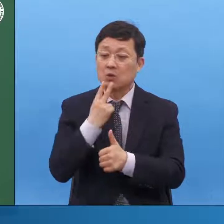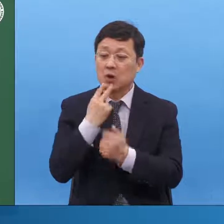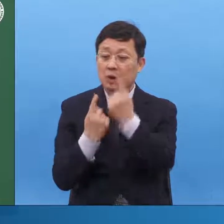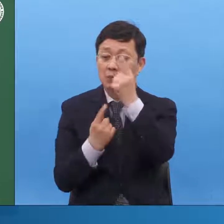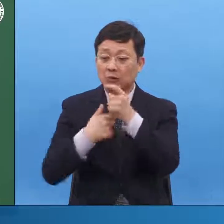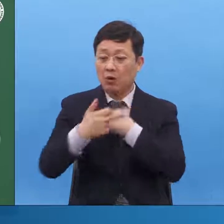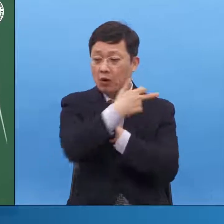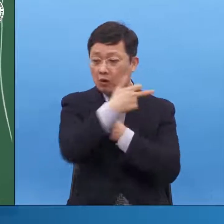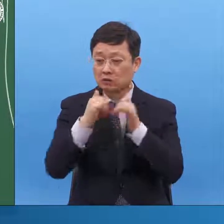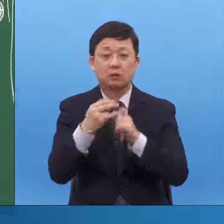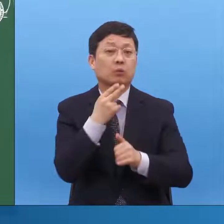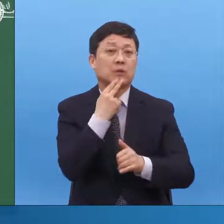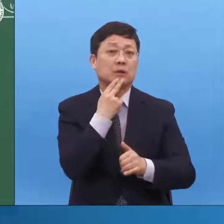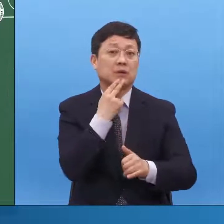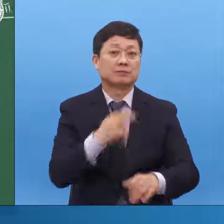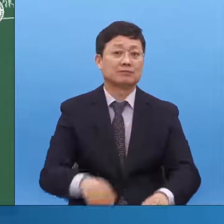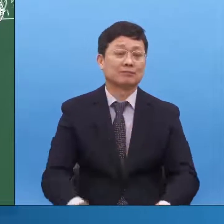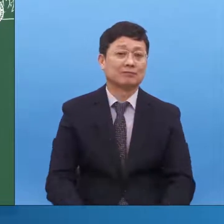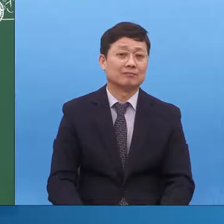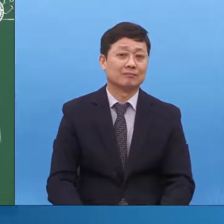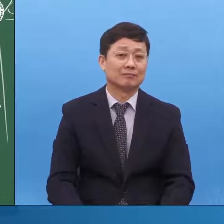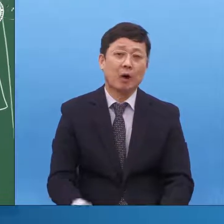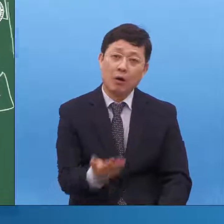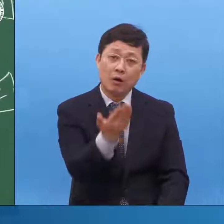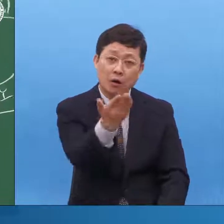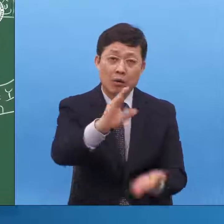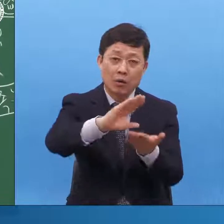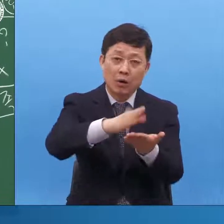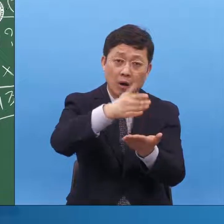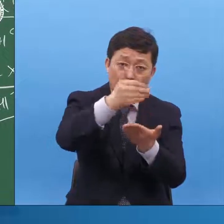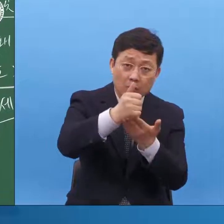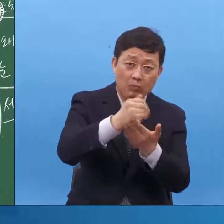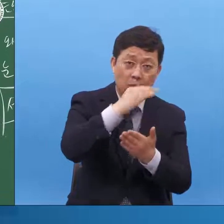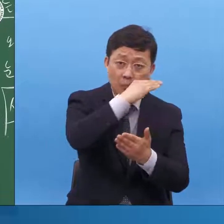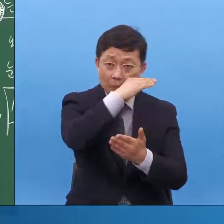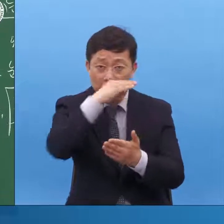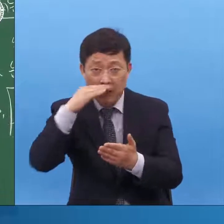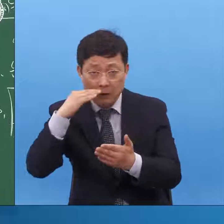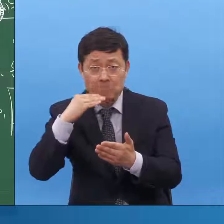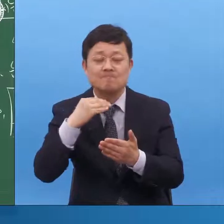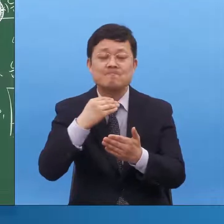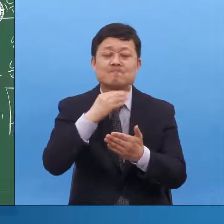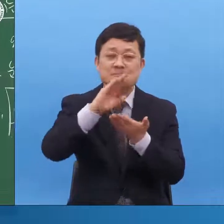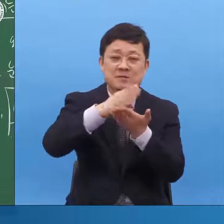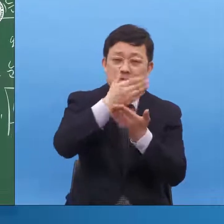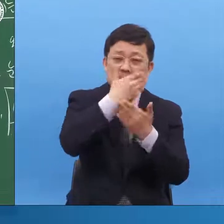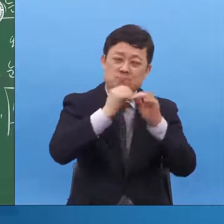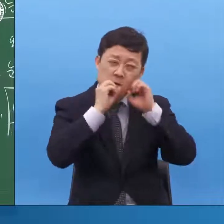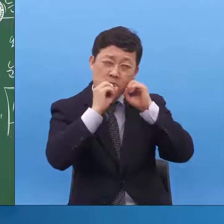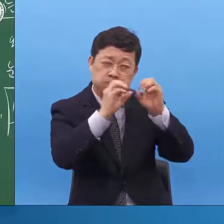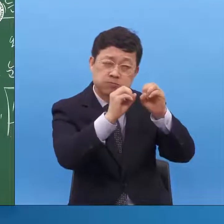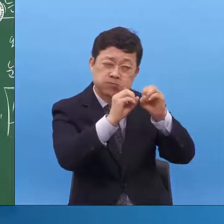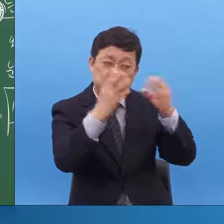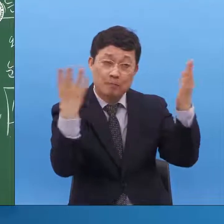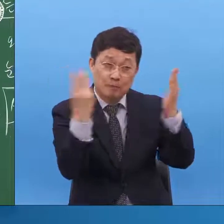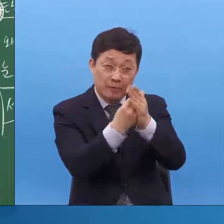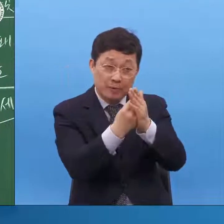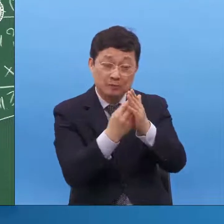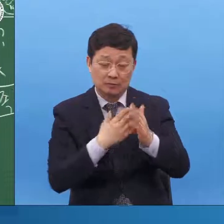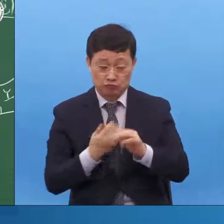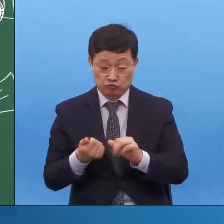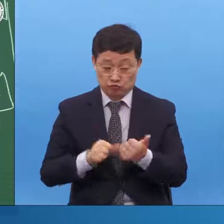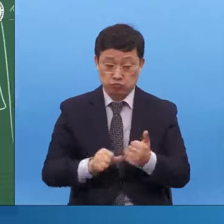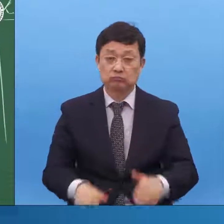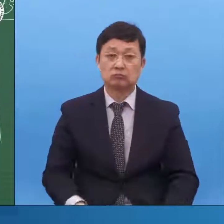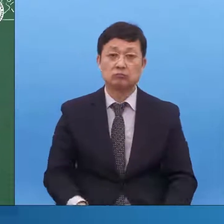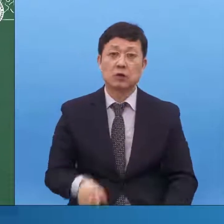Baptist among those born of women. 여러분이 그리스도를 올바르게 소개하고 죽는다면 그보다 더 큰 일은 없다. That if you correctly introduce Christ to